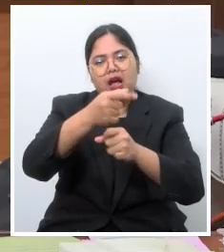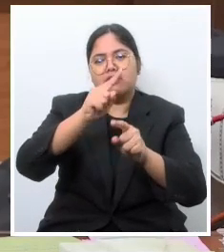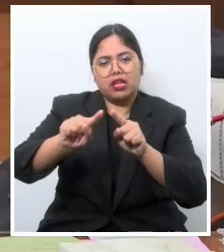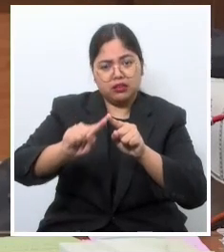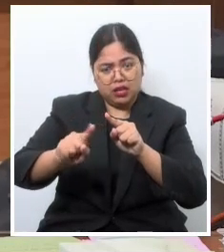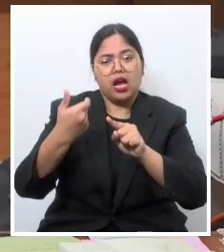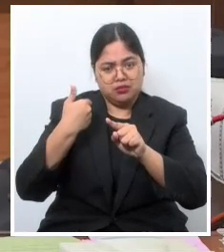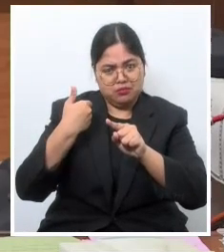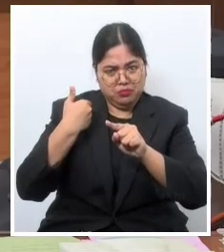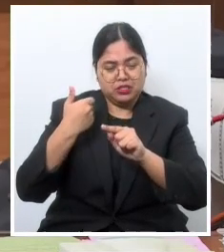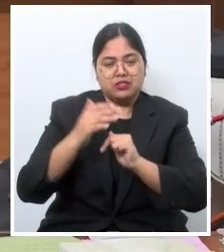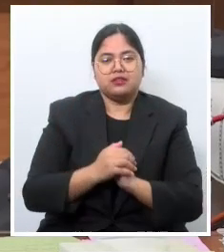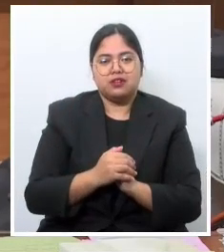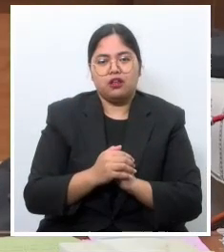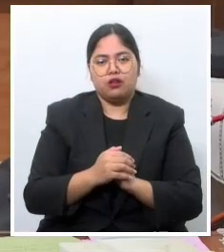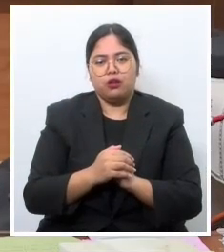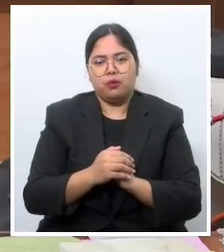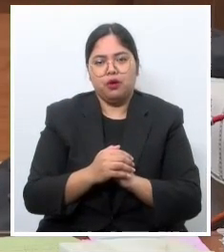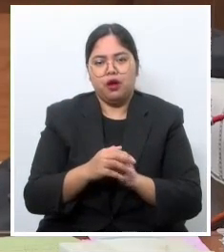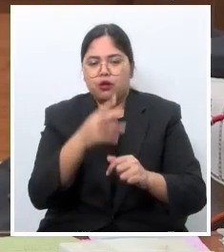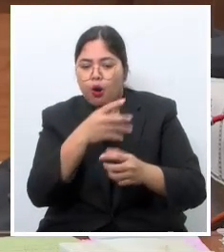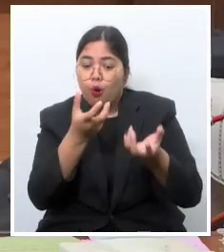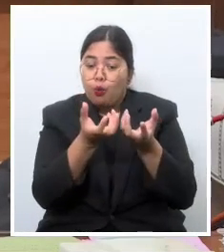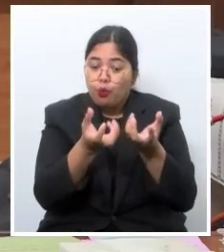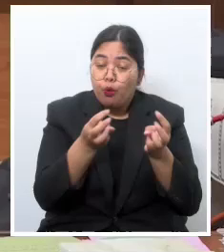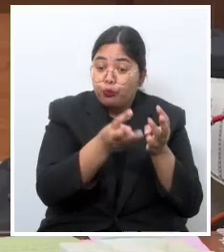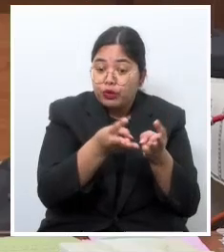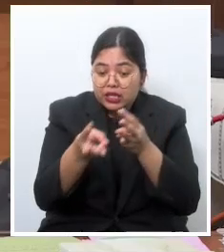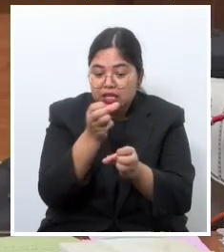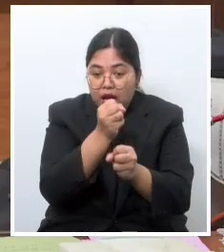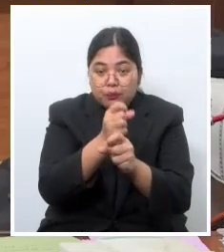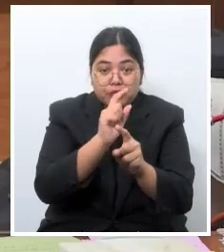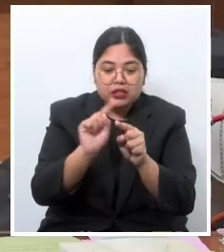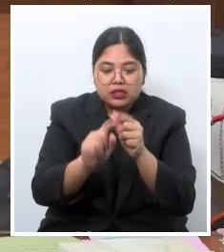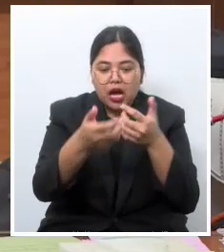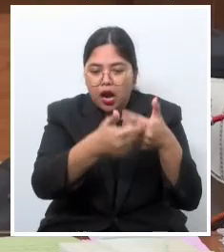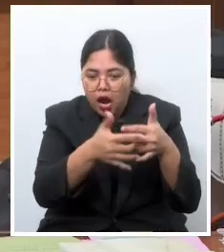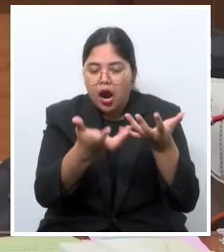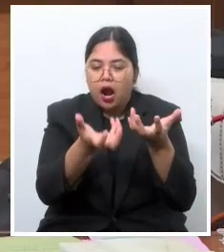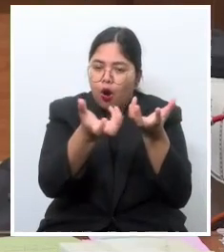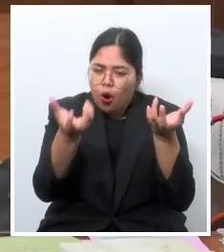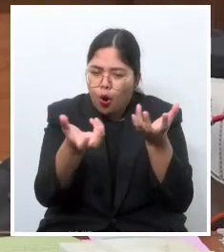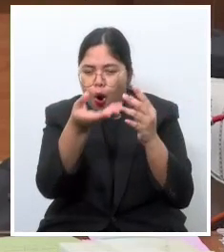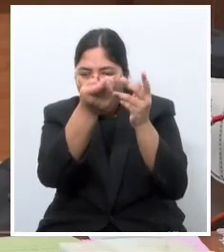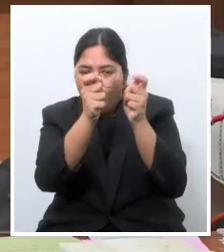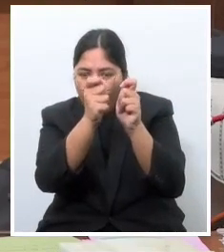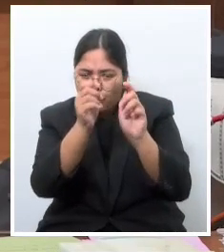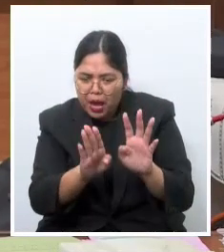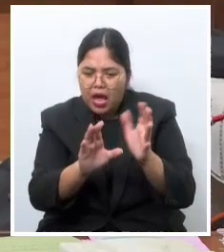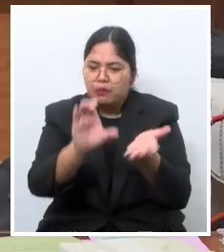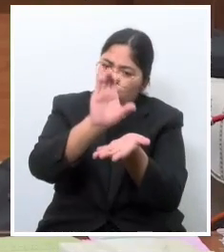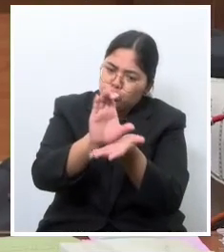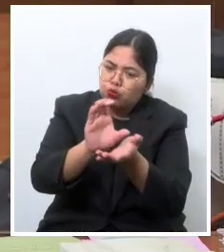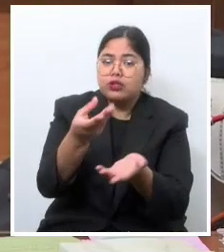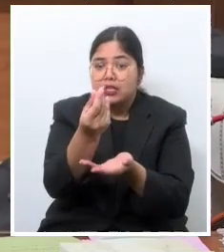อปนซึ่งต้องเรียนรู้แต่การผลิตการกระบวนการในการ Packagingในการรู้ต้นทุนรู้